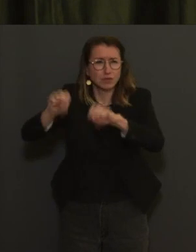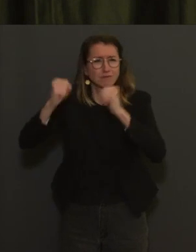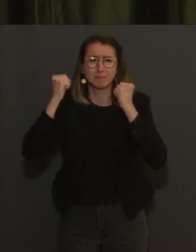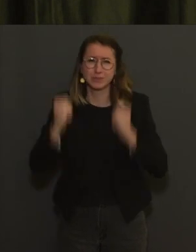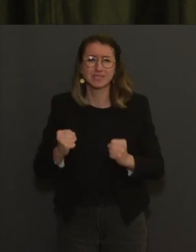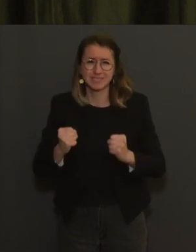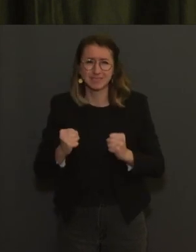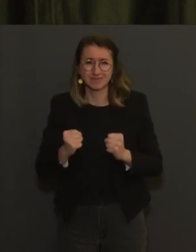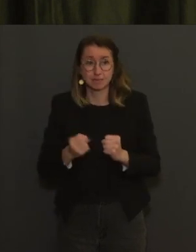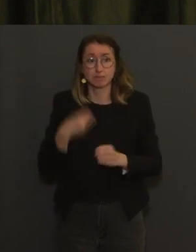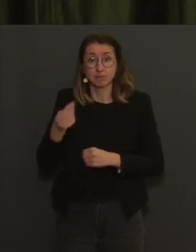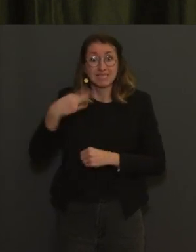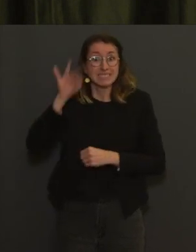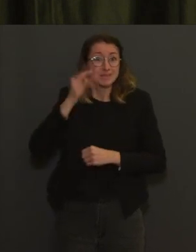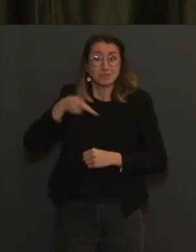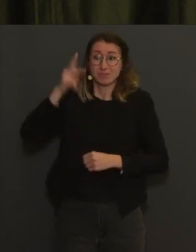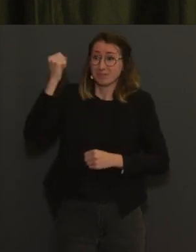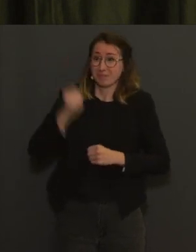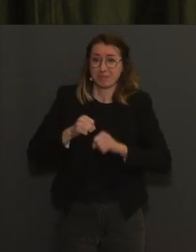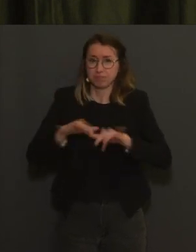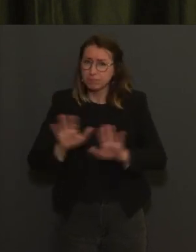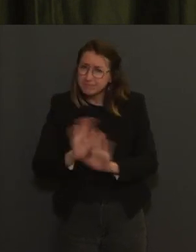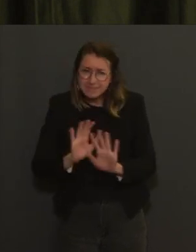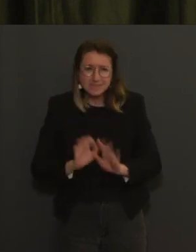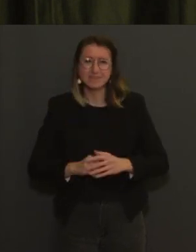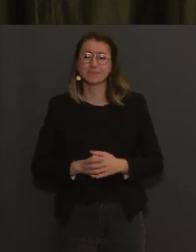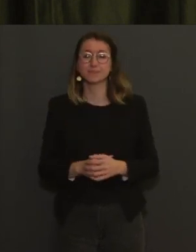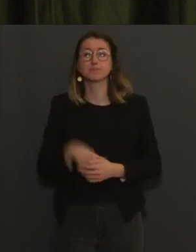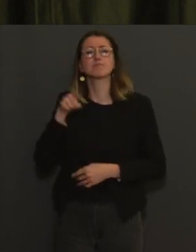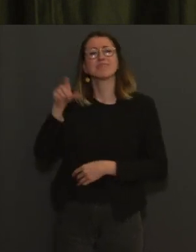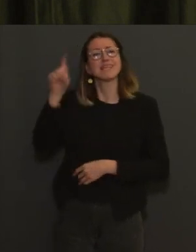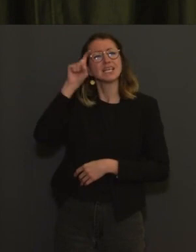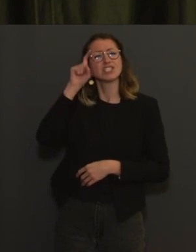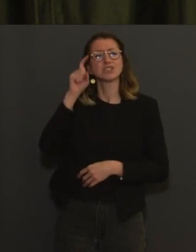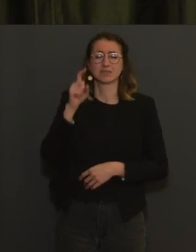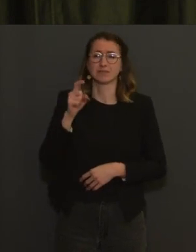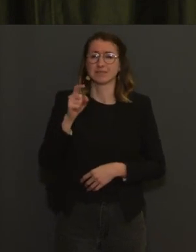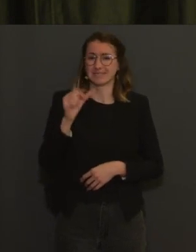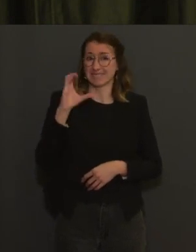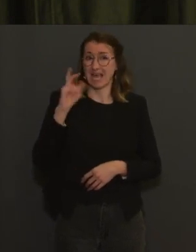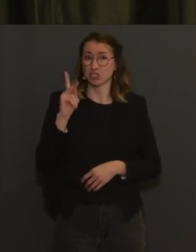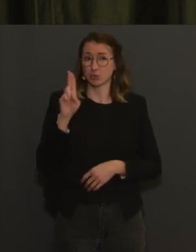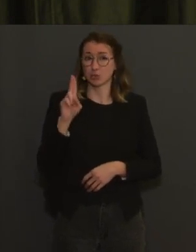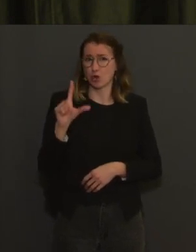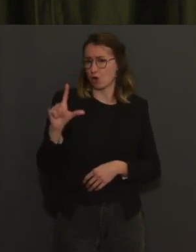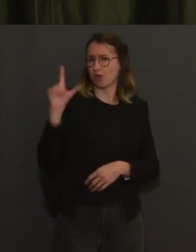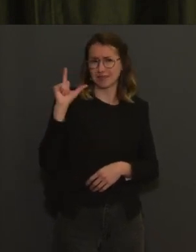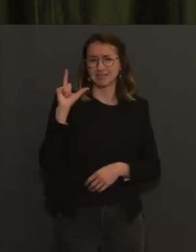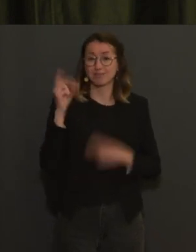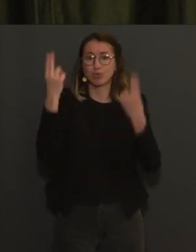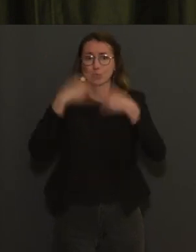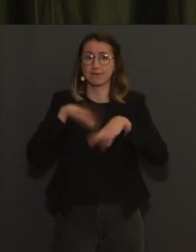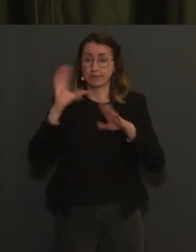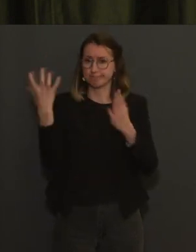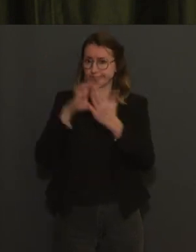Et le CHU de Liège concluait dans son message qu'il a publié dans la nuit de lundi à mardi. « Il est